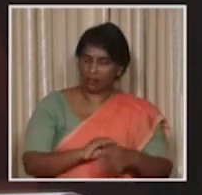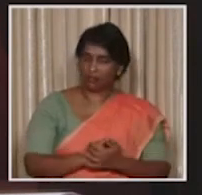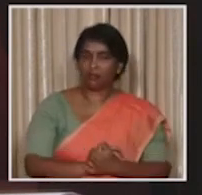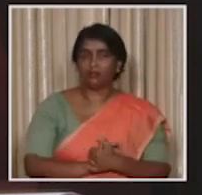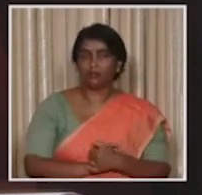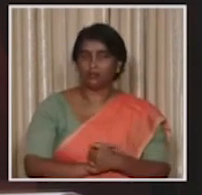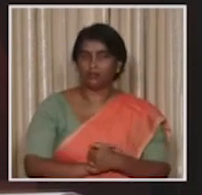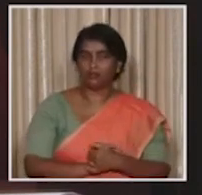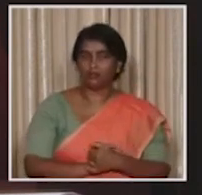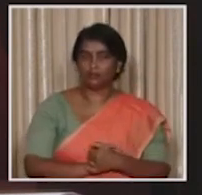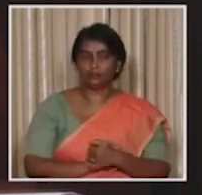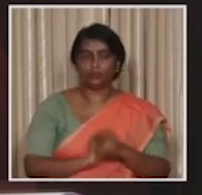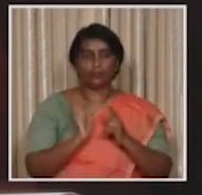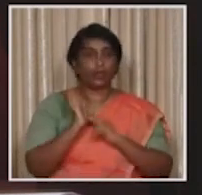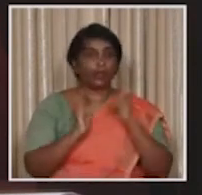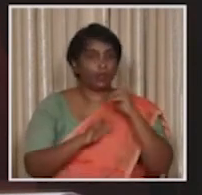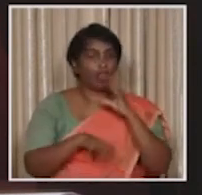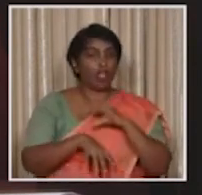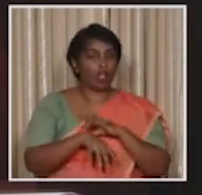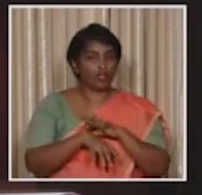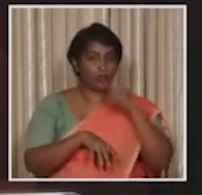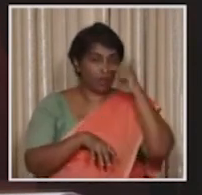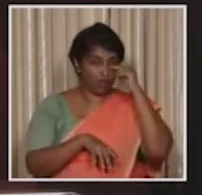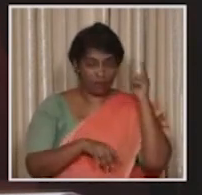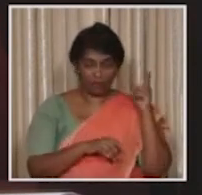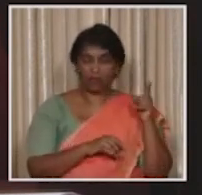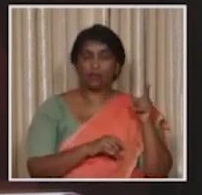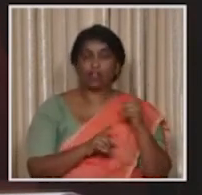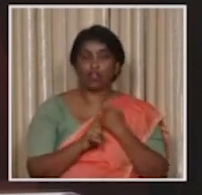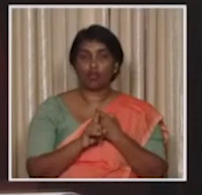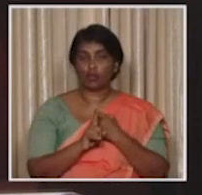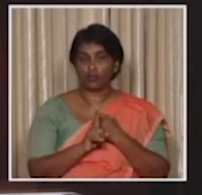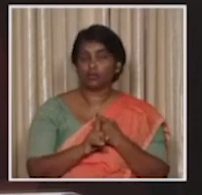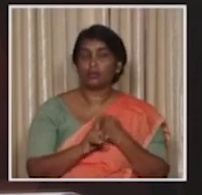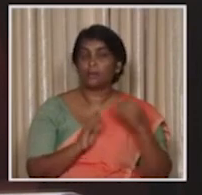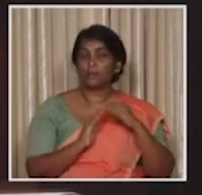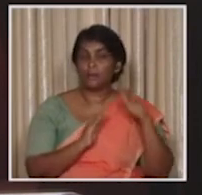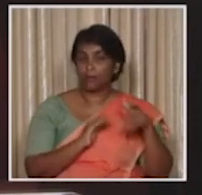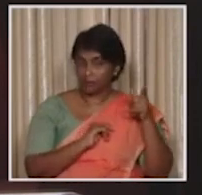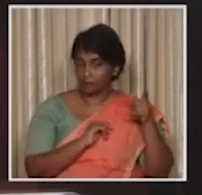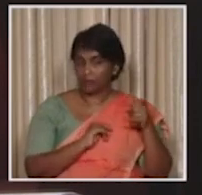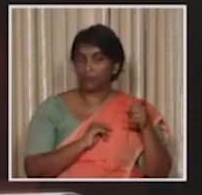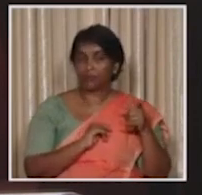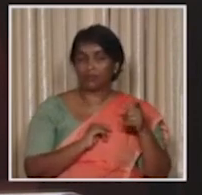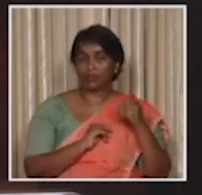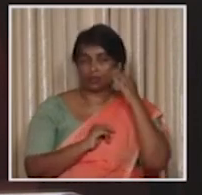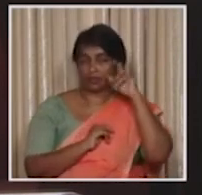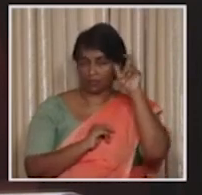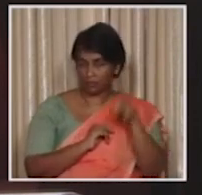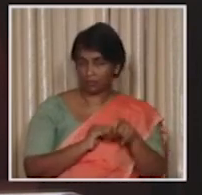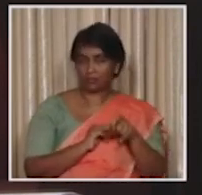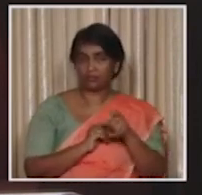තිබෙනවා. ජාතික අක්ෂි රෝහලේදී කොස්කොඩ බොරළු කැටිය ප්‍රදේශයේ පදිංචිකාරණියක්